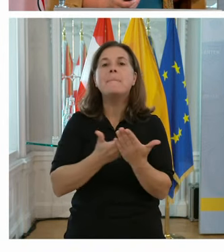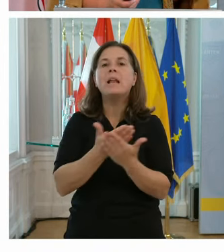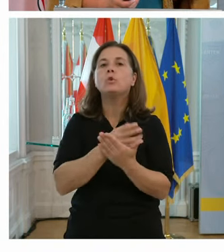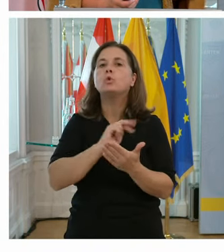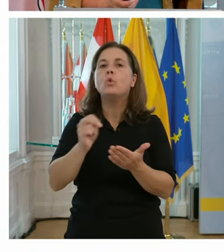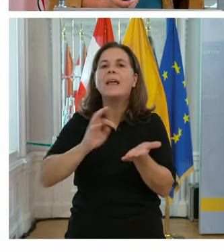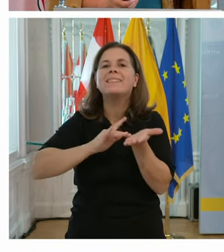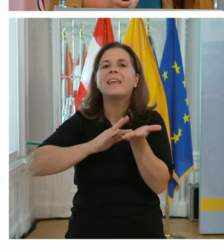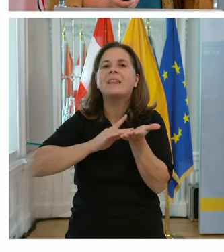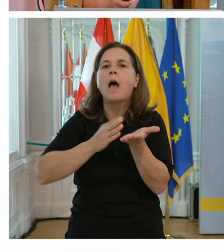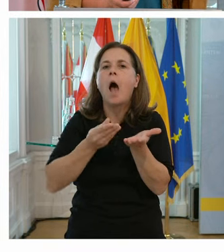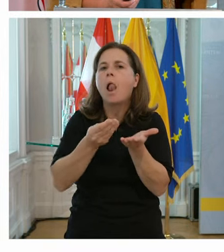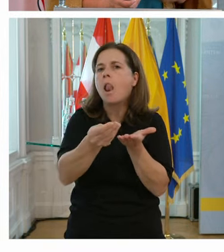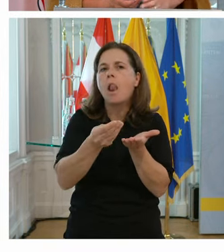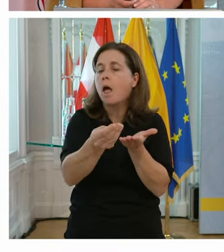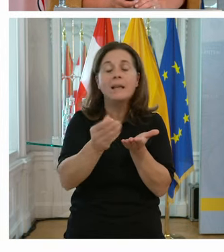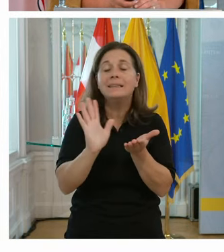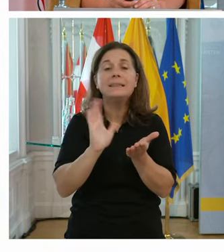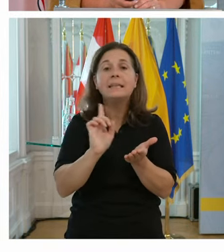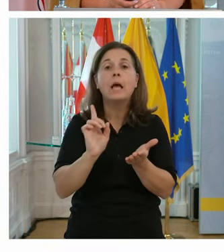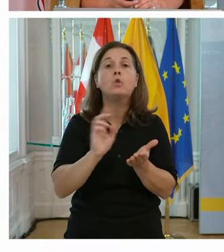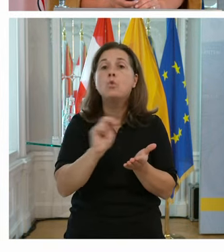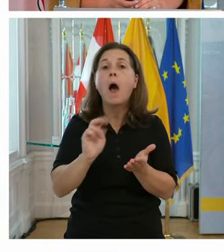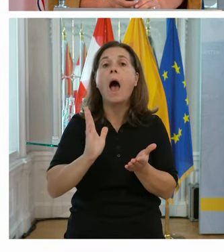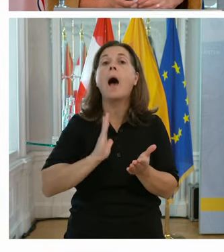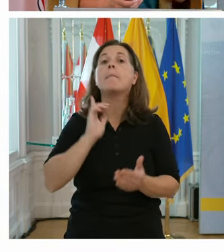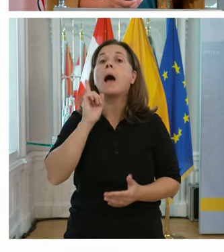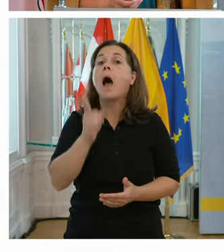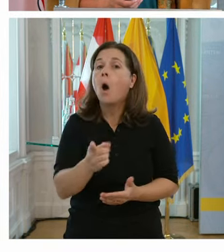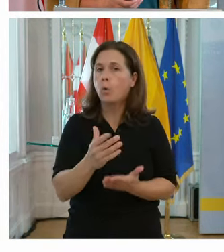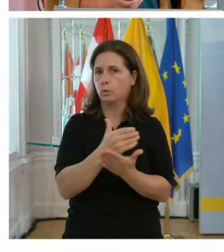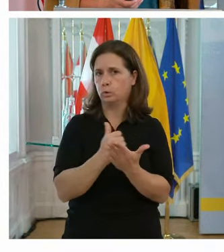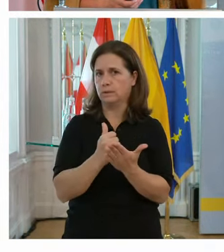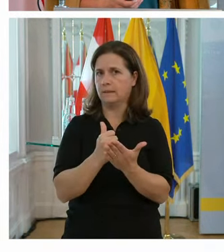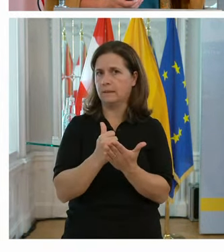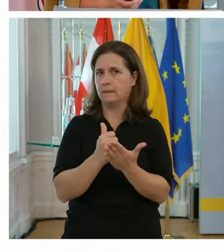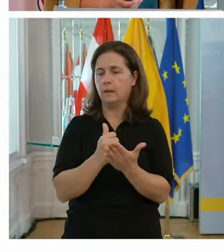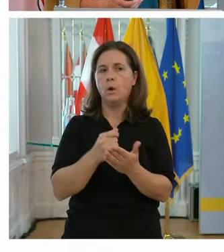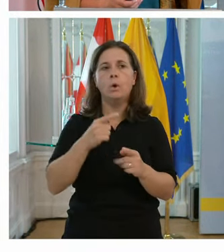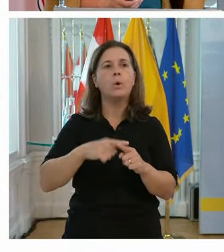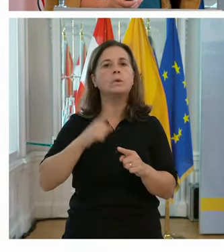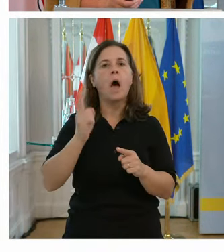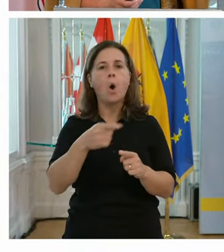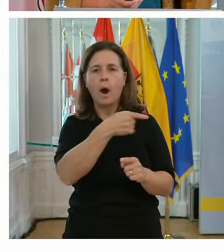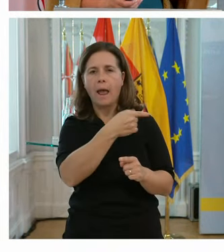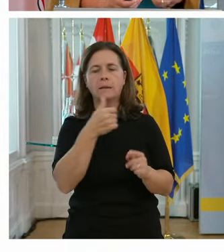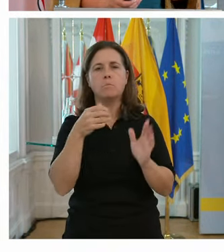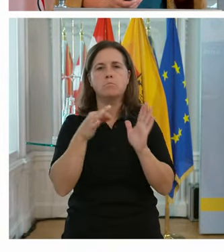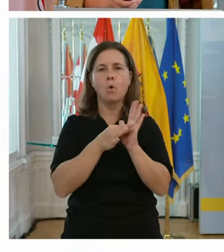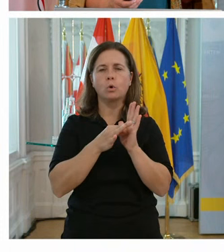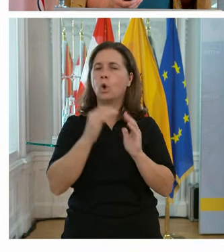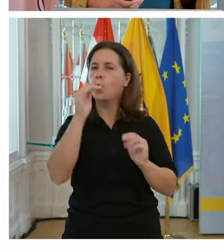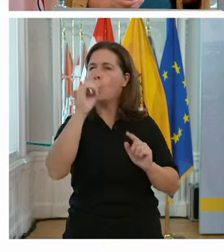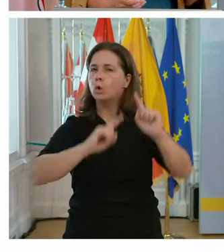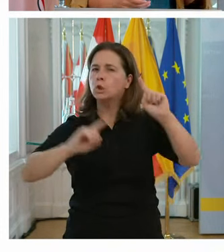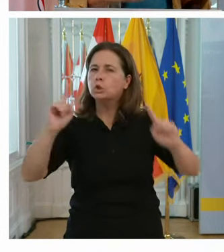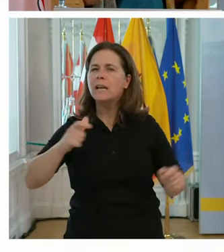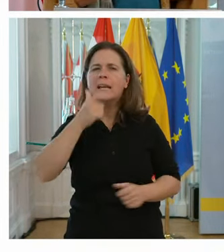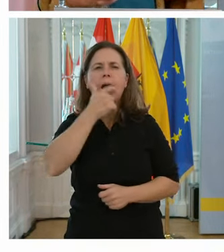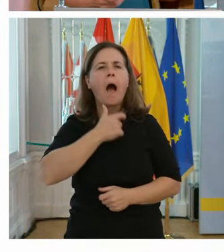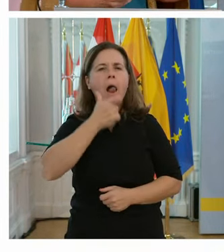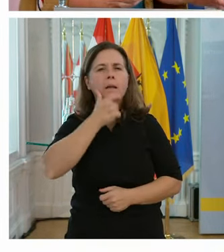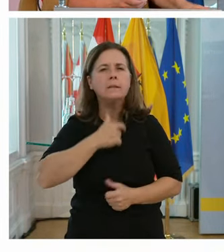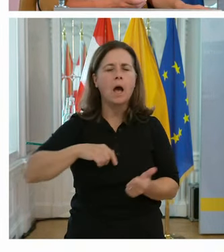digital sein soll, aber auch als Instrument zu nutzen. Sie sehen natürlich auch diesen Punkt des unterschiedlichen Alters,